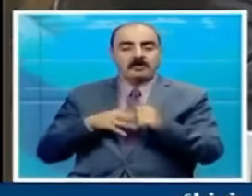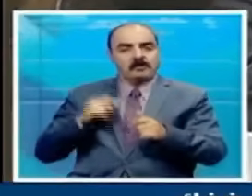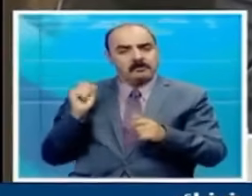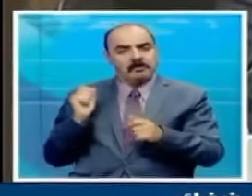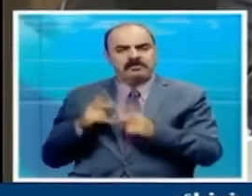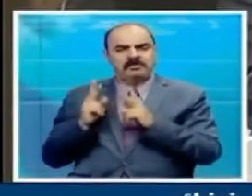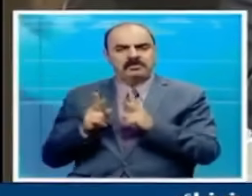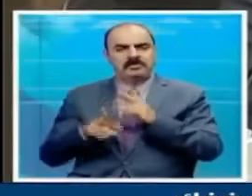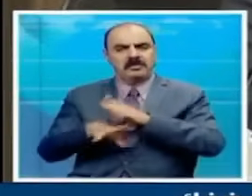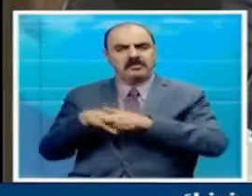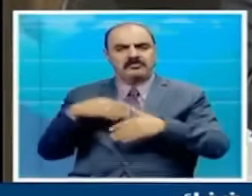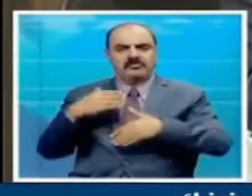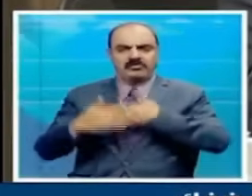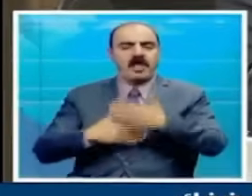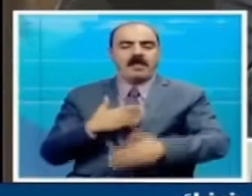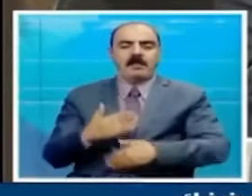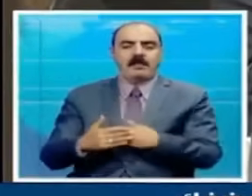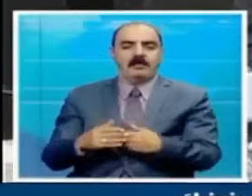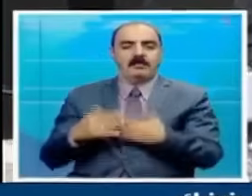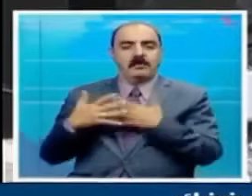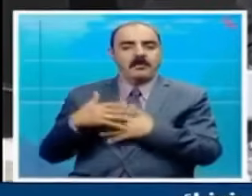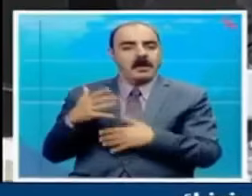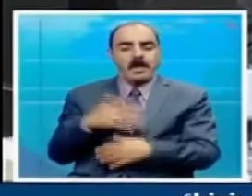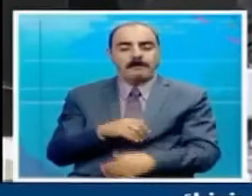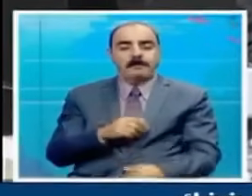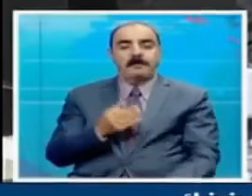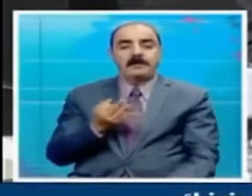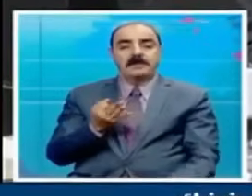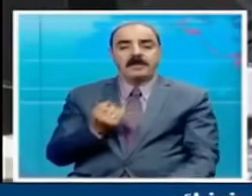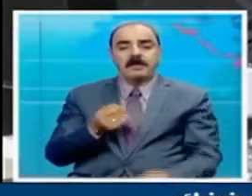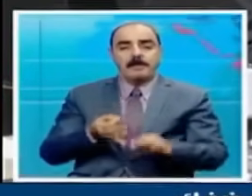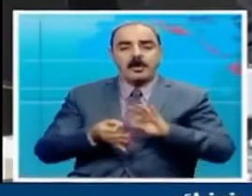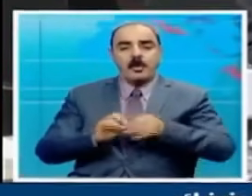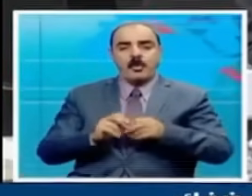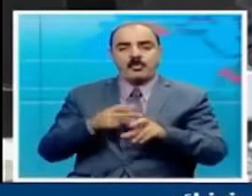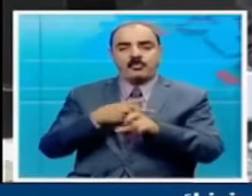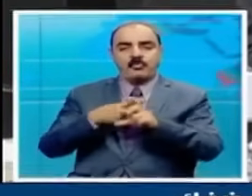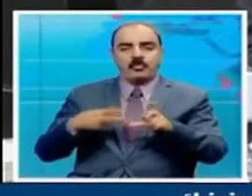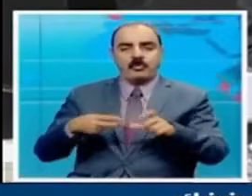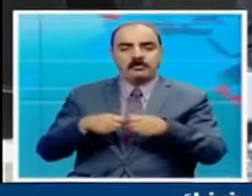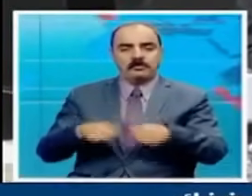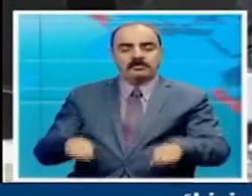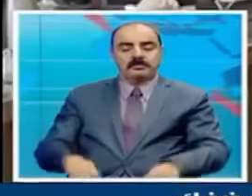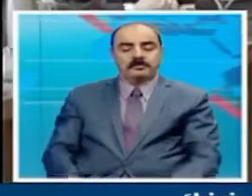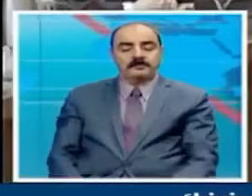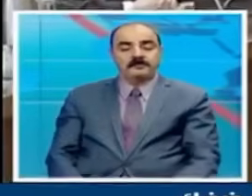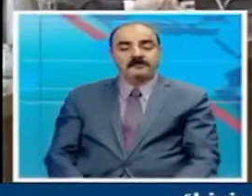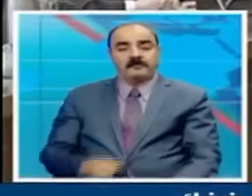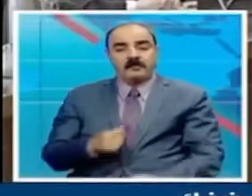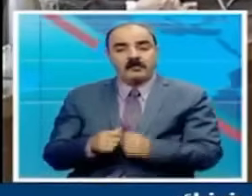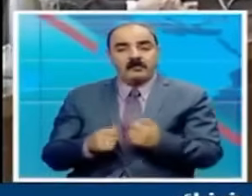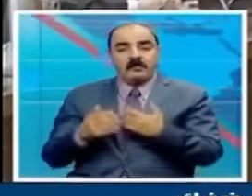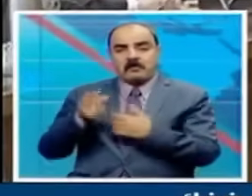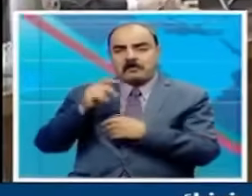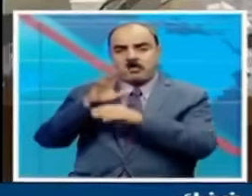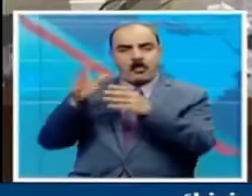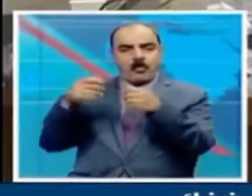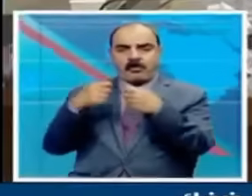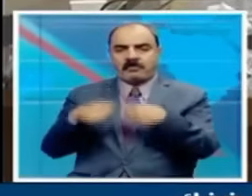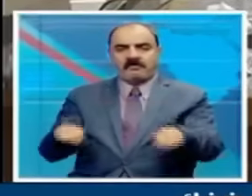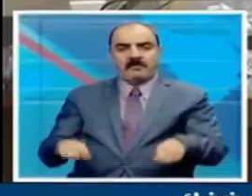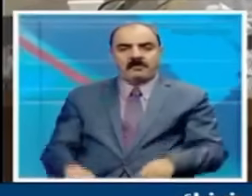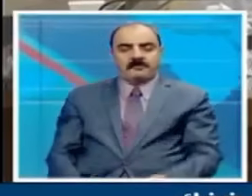جهود تسريع وتيرة تنفيذ المشروع والذي تبلغ استثماراته 30 مليون يورو، جميعها استثمار أجنبي